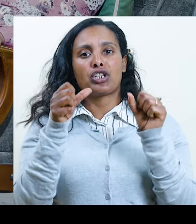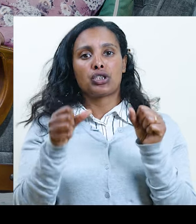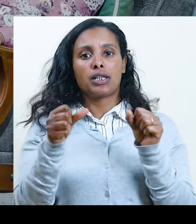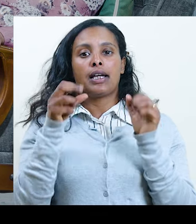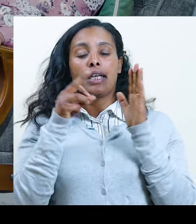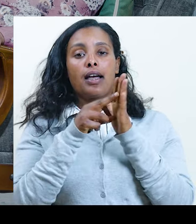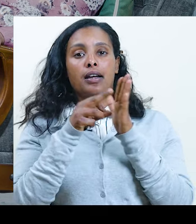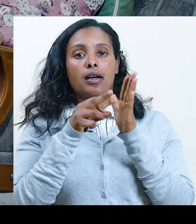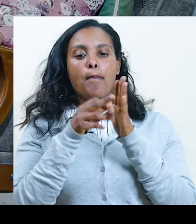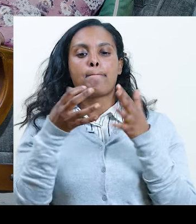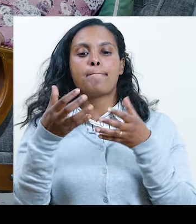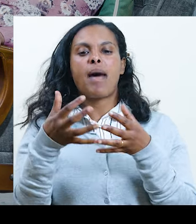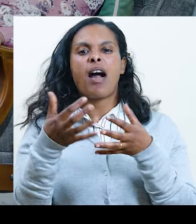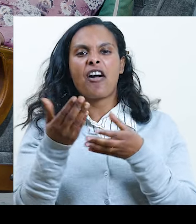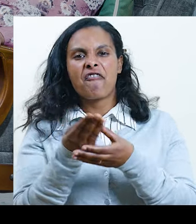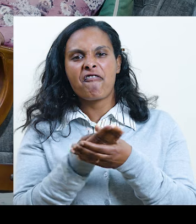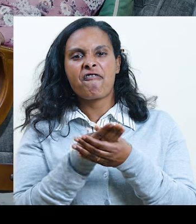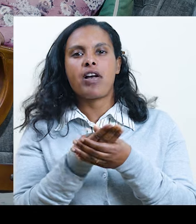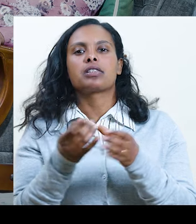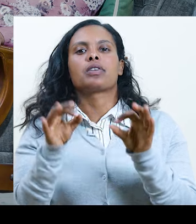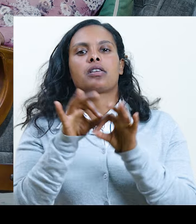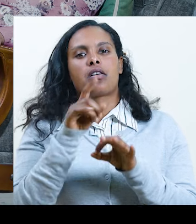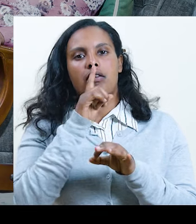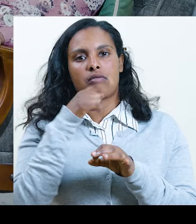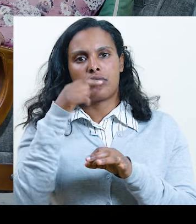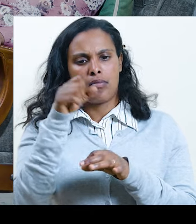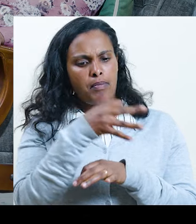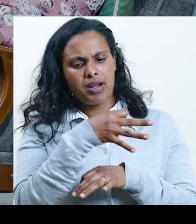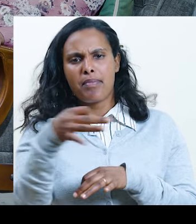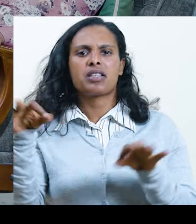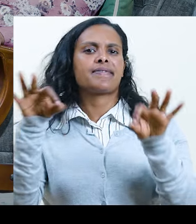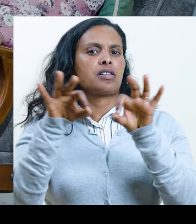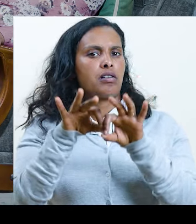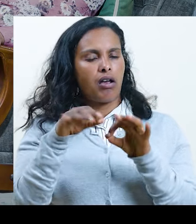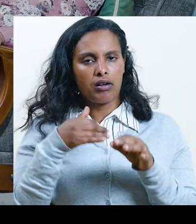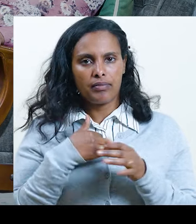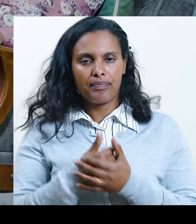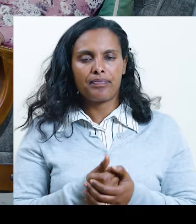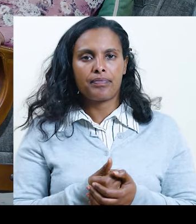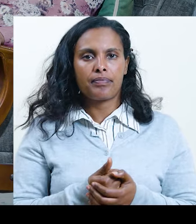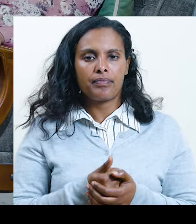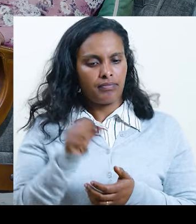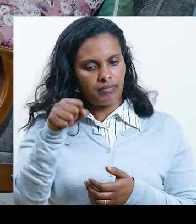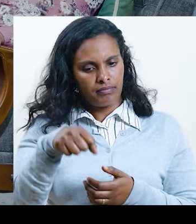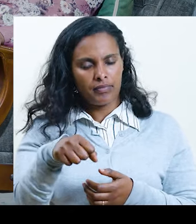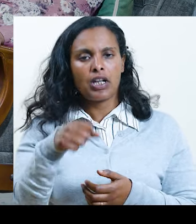ማስቆም የሚያስችል የህግ ማዕቀፍ ያስፈልገናል የሚለው ነው። አዎ በደንብ ያስፈልገናል።